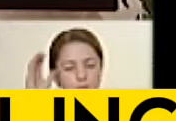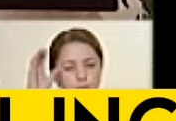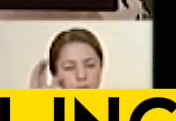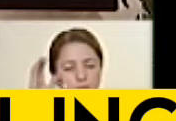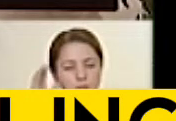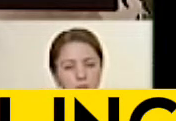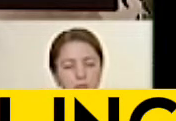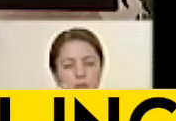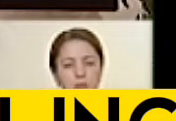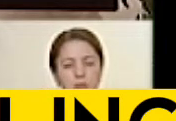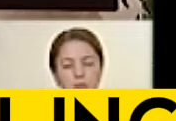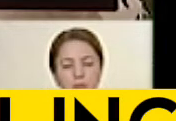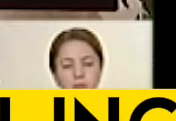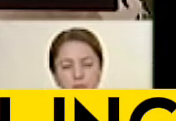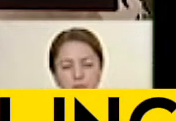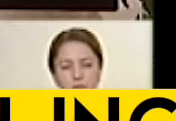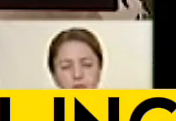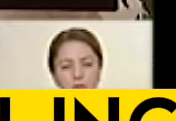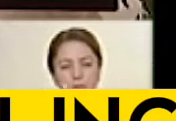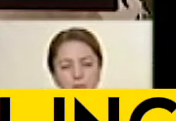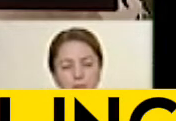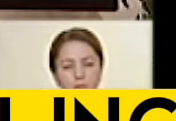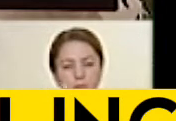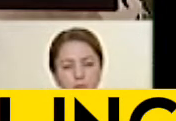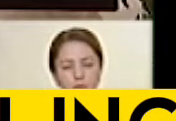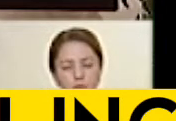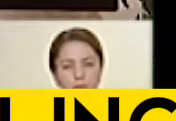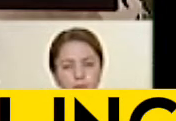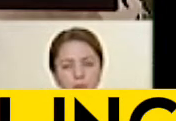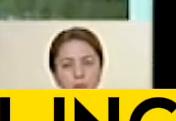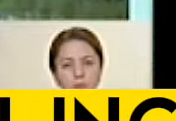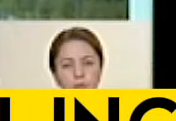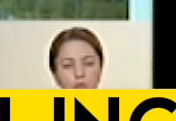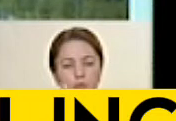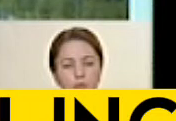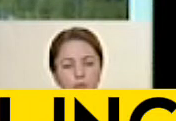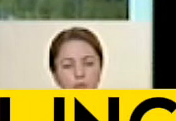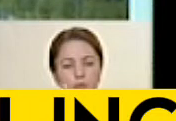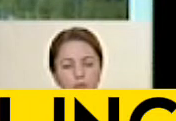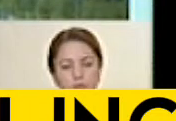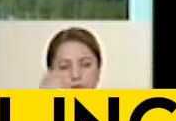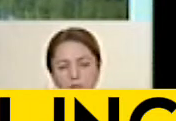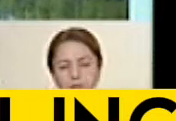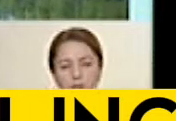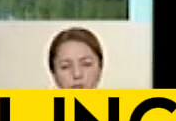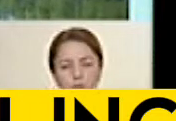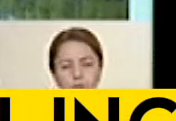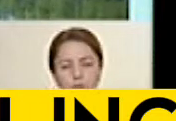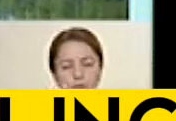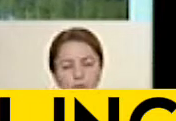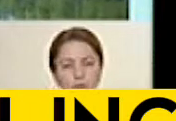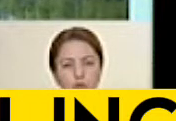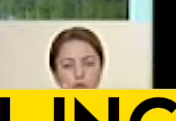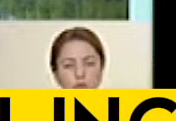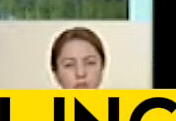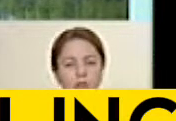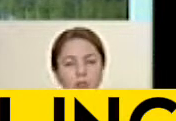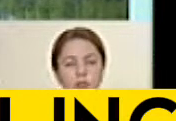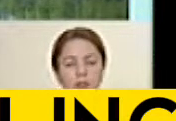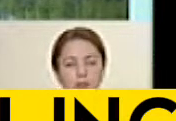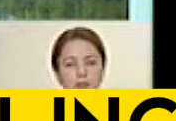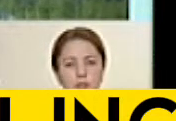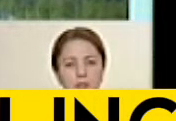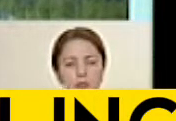O'zbekistondagi, demak, asosiy avtomobil yo'llari, demak, 1940 yillarda qurilgan Toshkent, Sirdaryo,